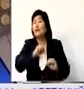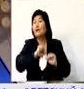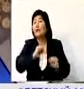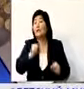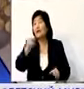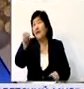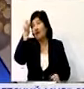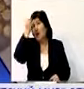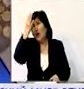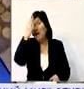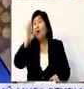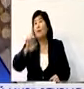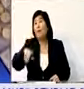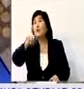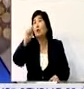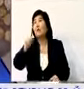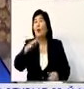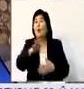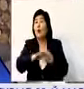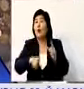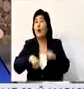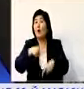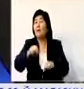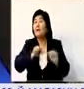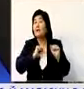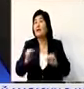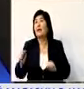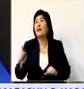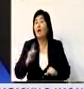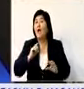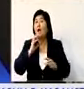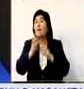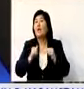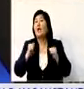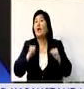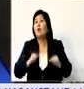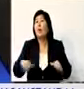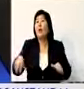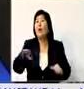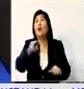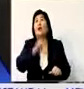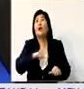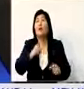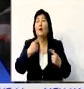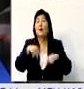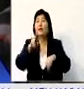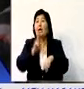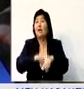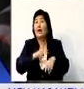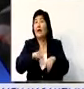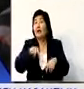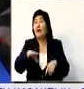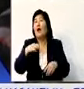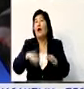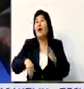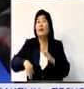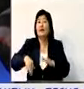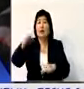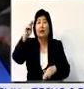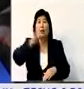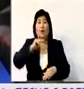японией и после войны он продолжал стоять на страже мира и покоя граждан работал в органах внутренних дел от рядового сотрудника